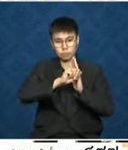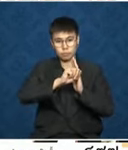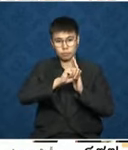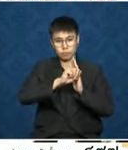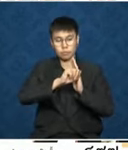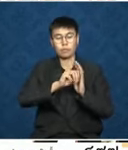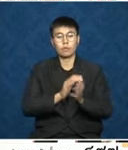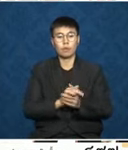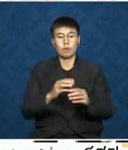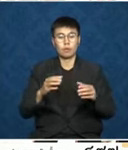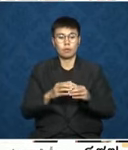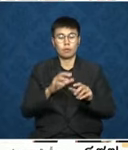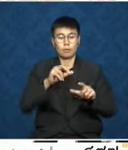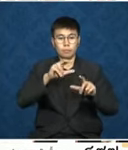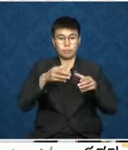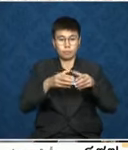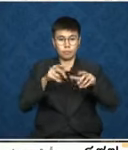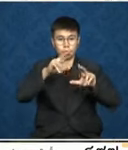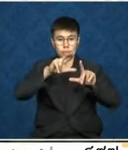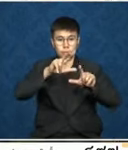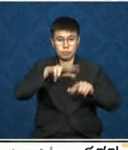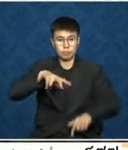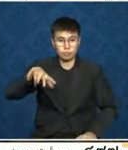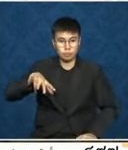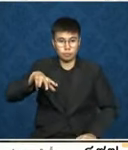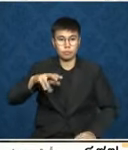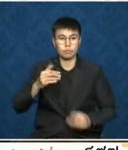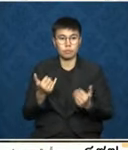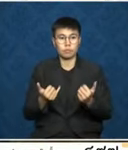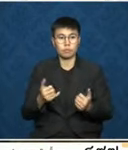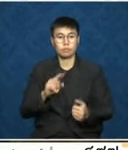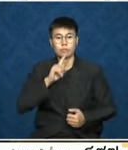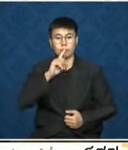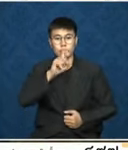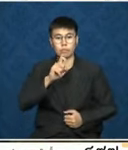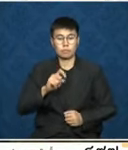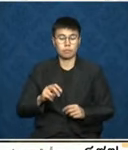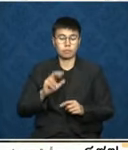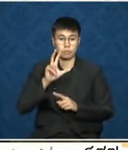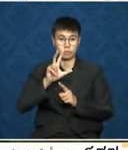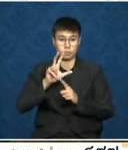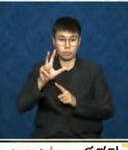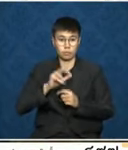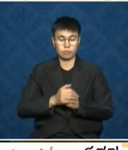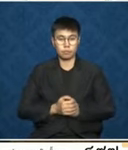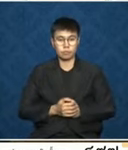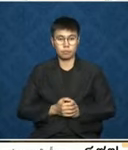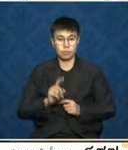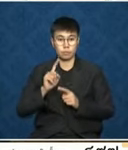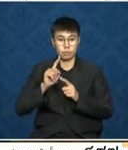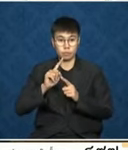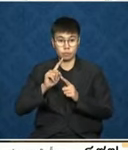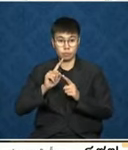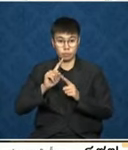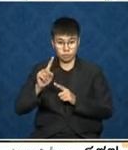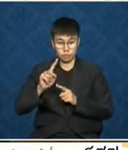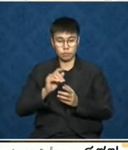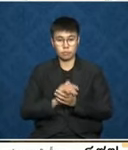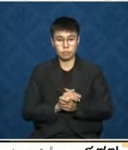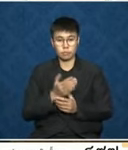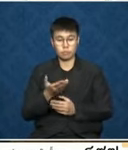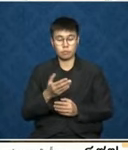พรรคเพื่อไทยวันนี้มีเรื่องหารือท่านประธาน 3เรื่องครับข้อ 1นะครับผมได้รับการประสานงานจากท่านผู้